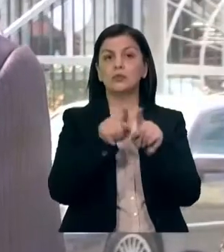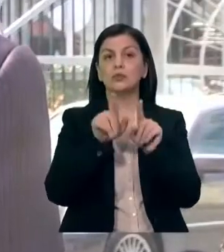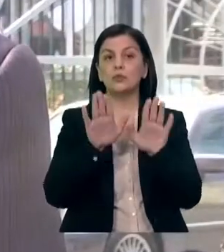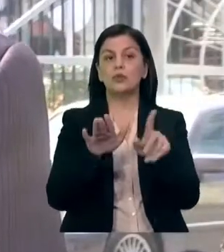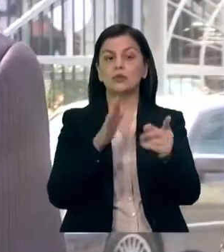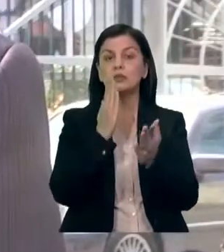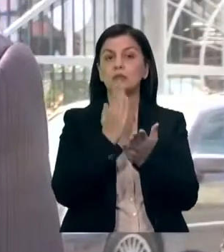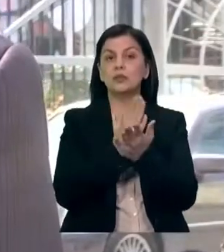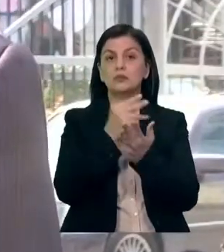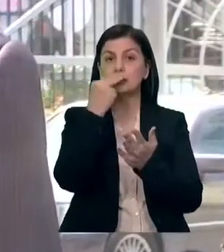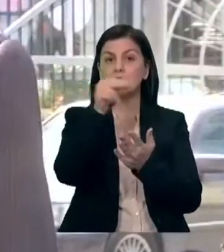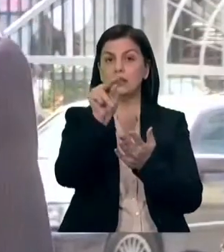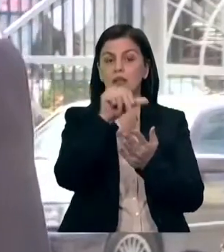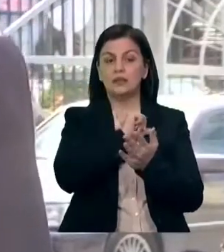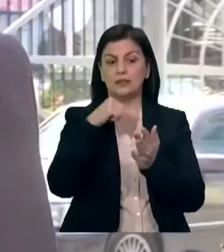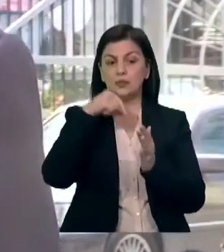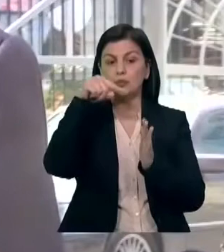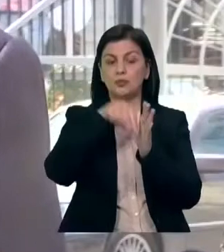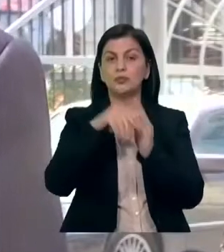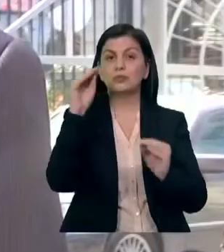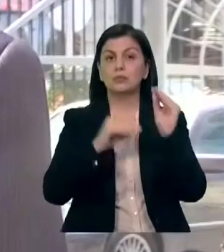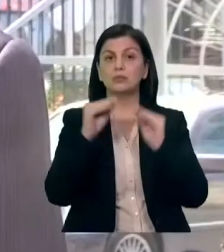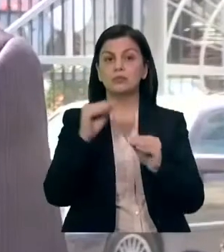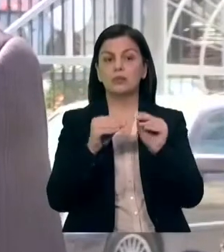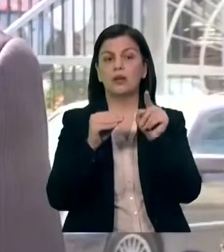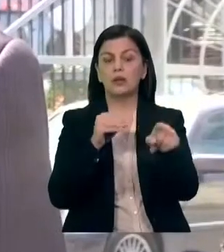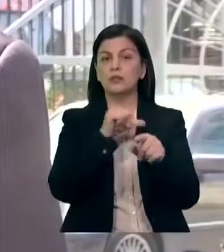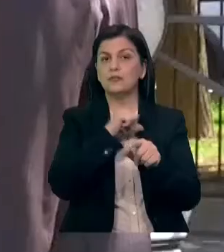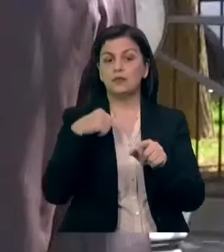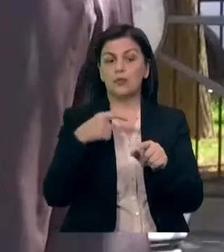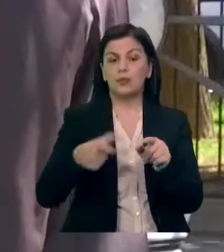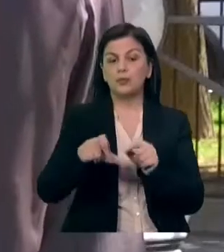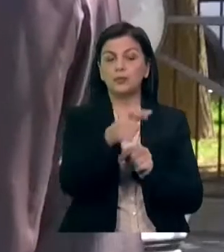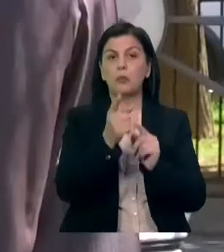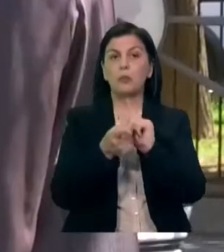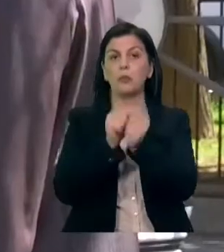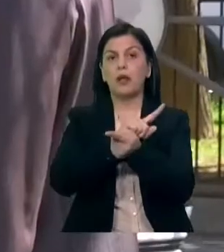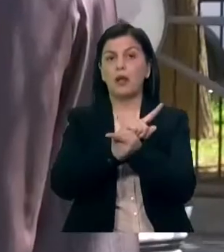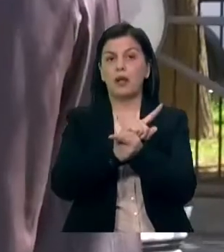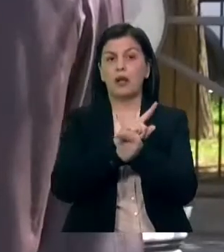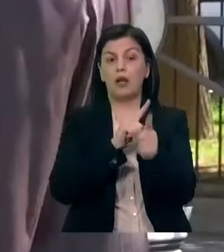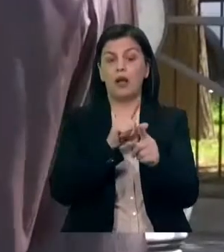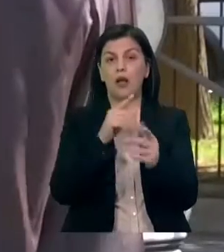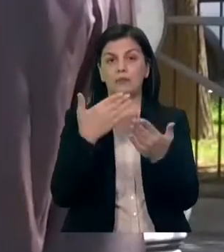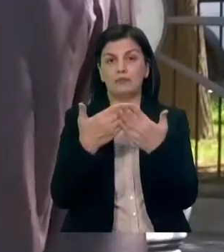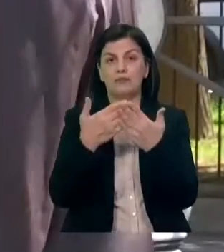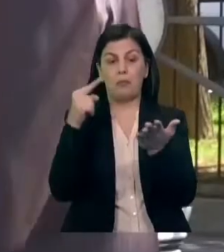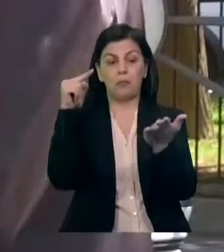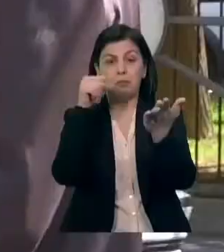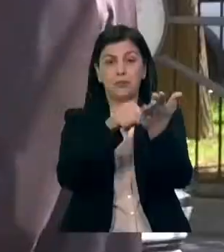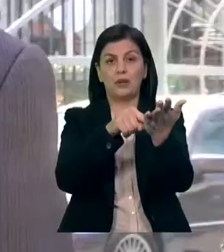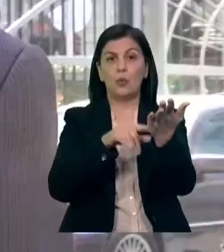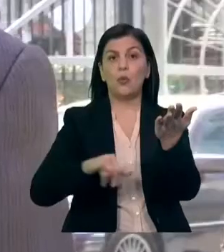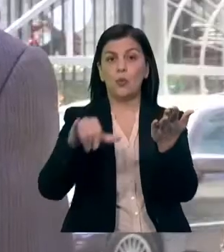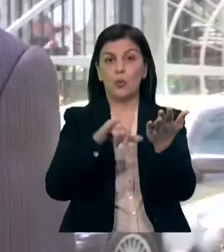saxlanılması sabit uçan bir hədəf kimi çox gəliz bir məsələdir. Hədəfə hücum anında bu